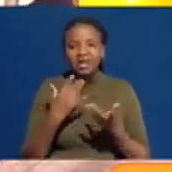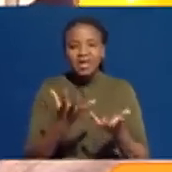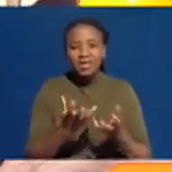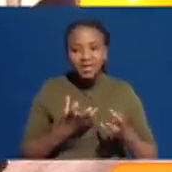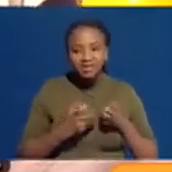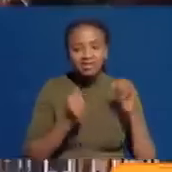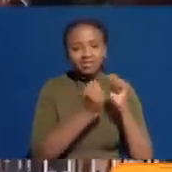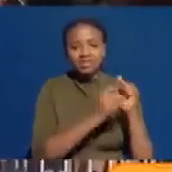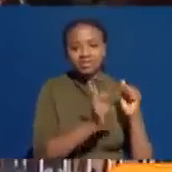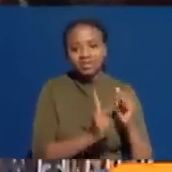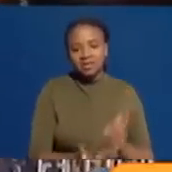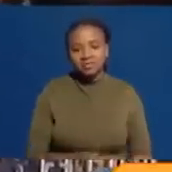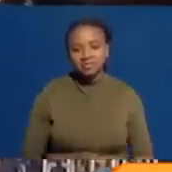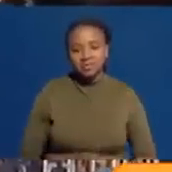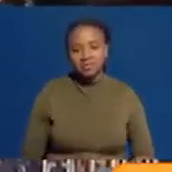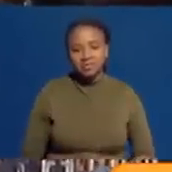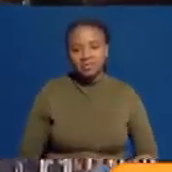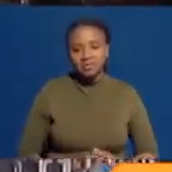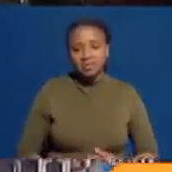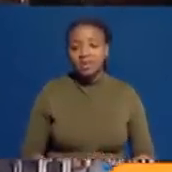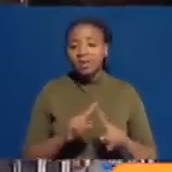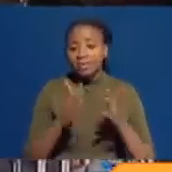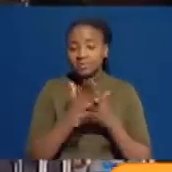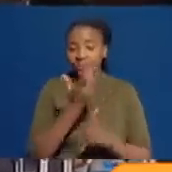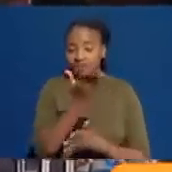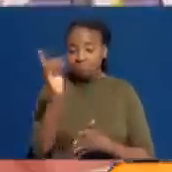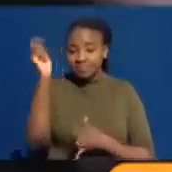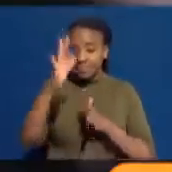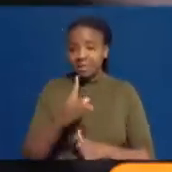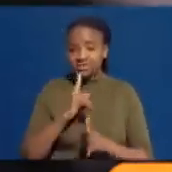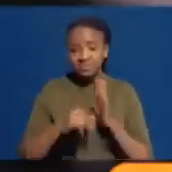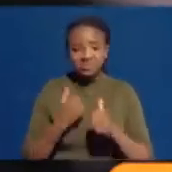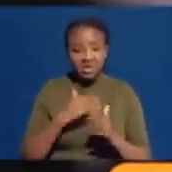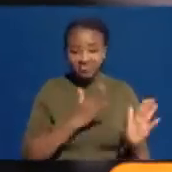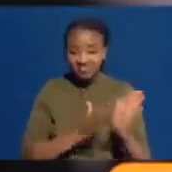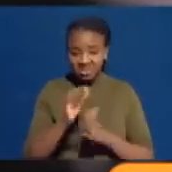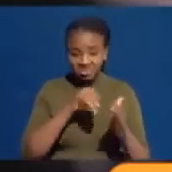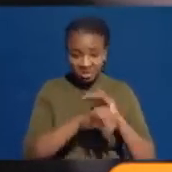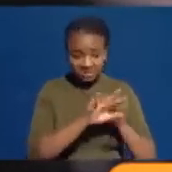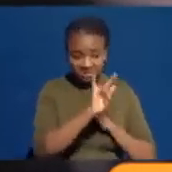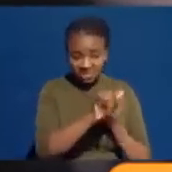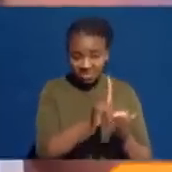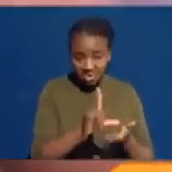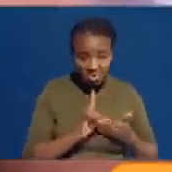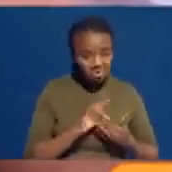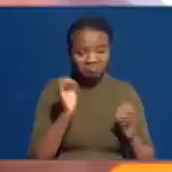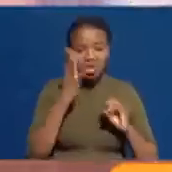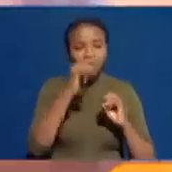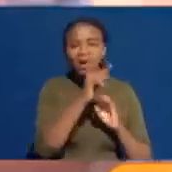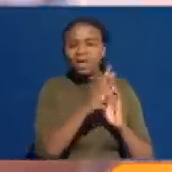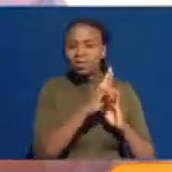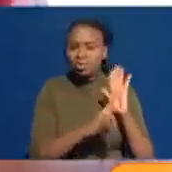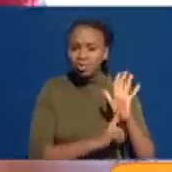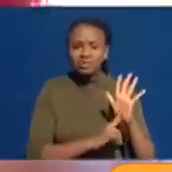another 10,000. Hata hivyo, baadhi ya Wakenya wanasema hawana mpango wa kuchukua pesa hizo kufuatia masharti